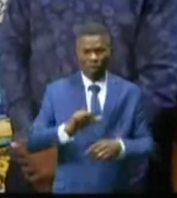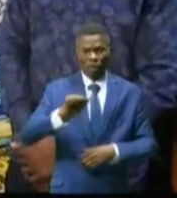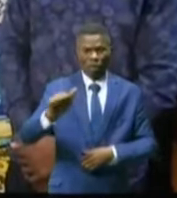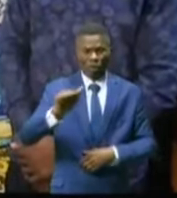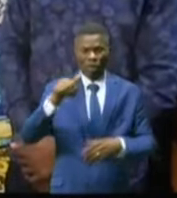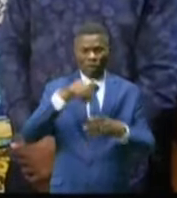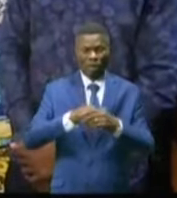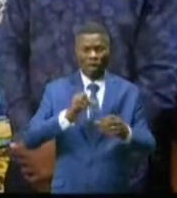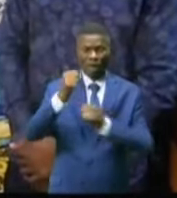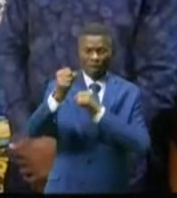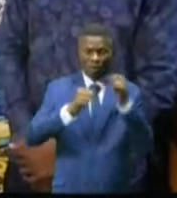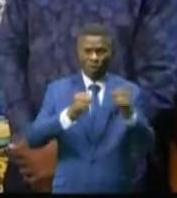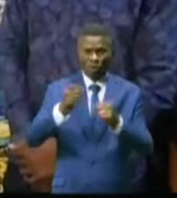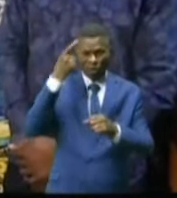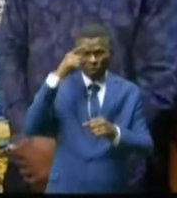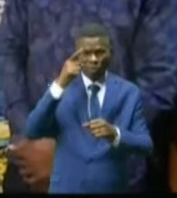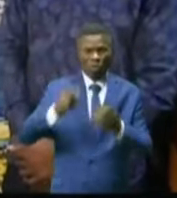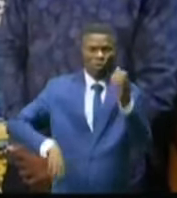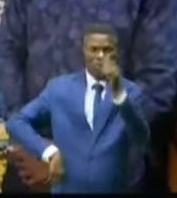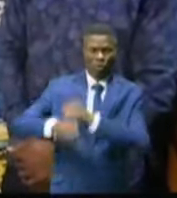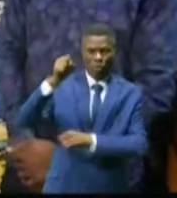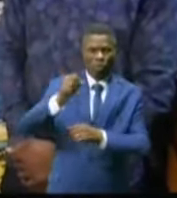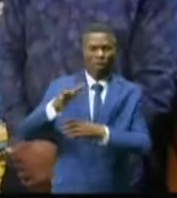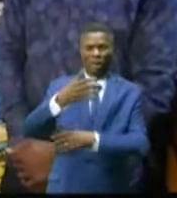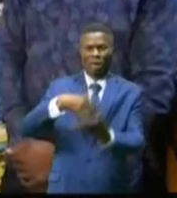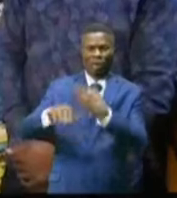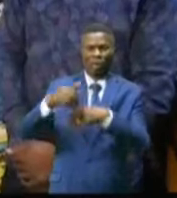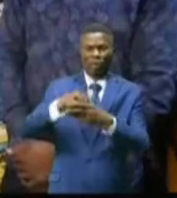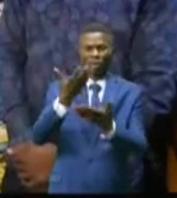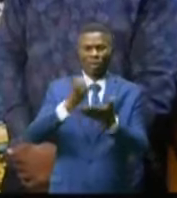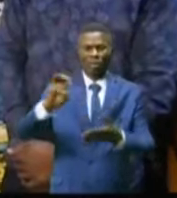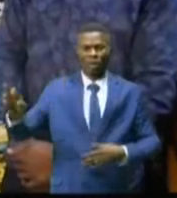détermination dans la lutte pour éradiquer l'insécurité